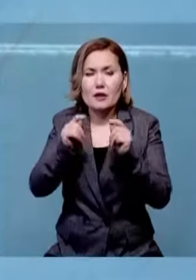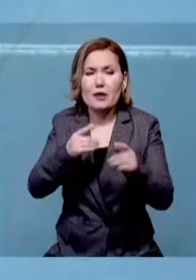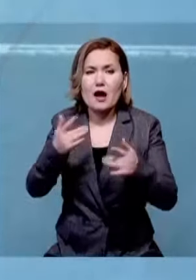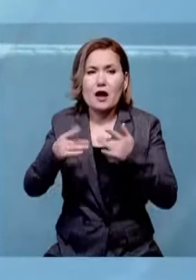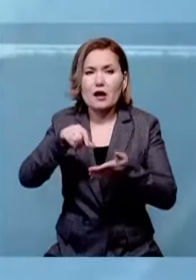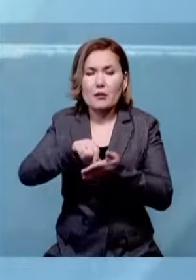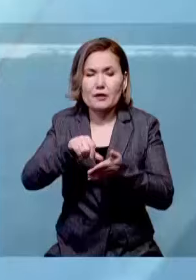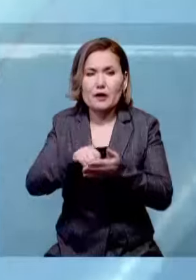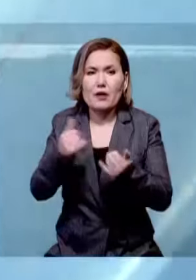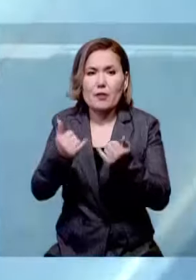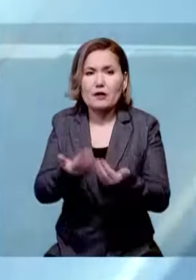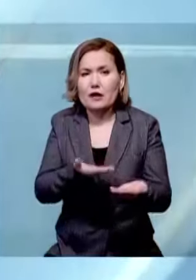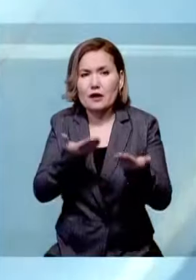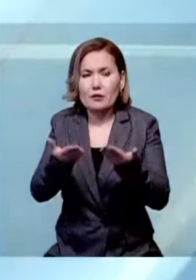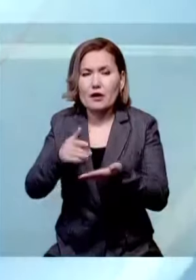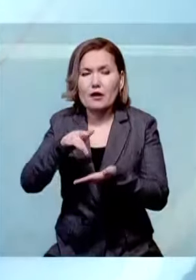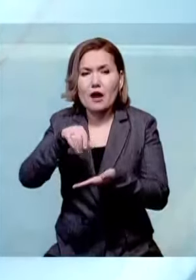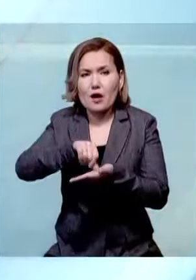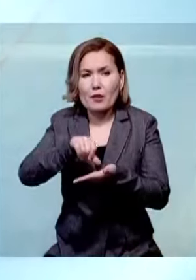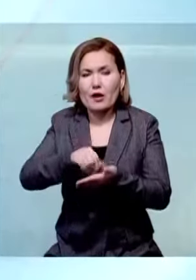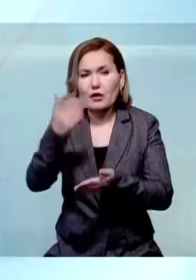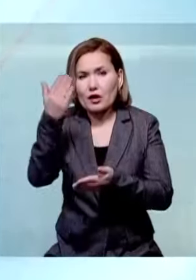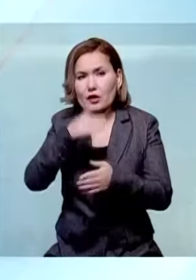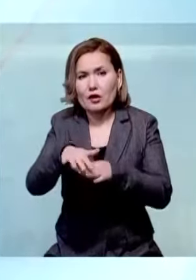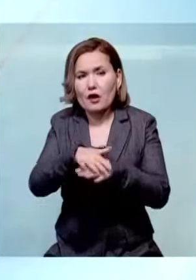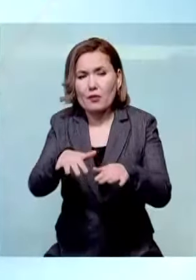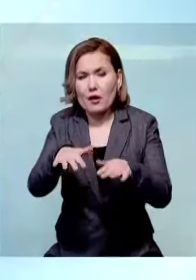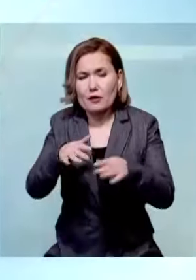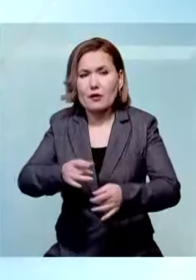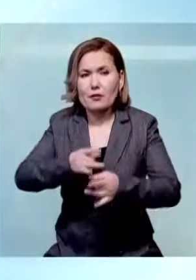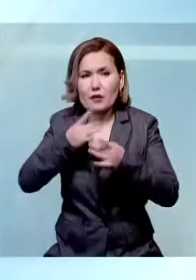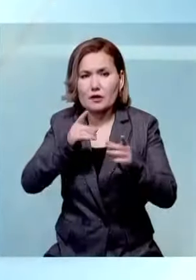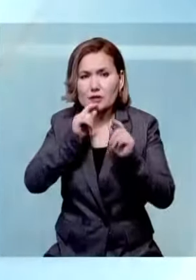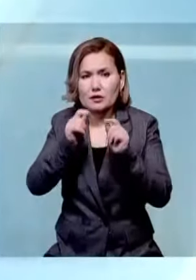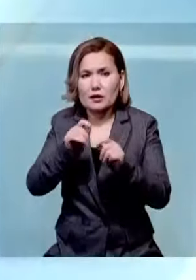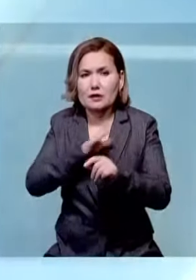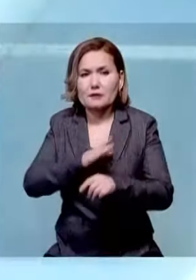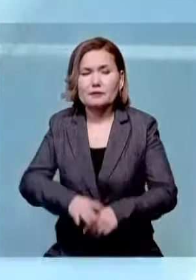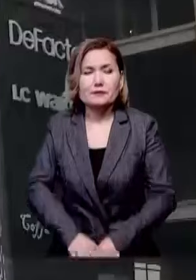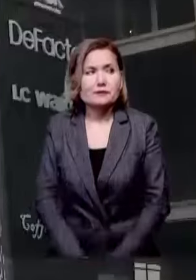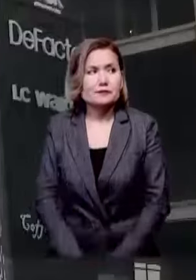актерлер мен өнер майталмандары қатысып, киносүйер қауымға мерекелік көңіл күй сыйлады.